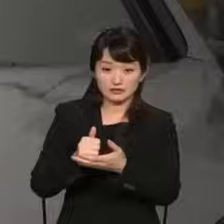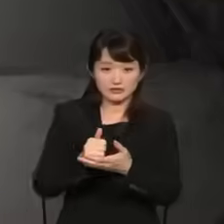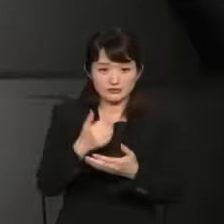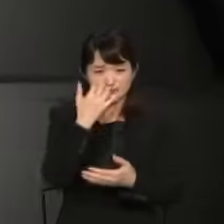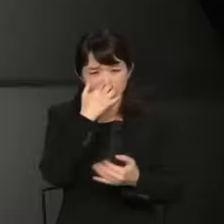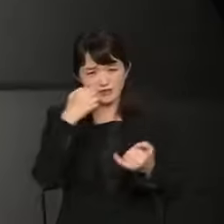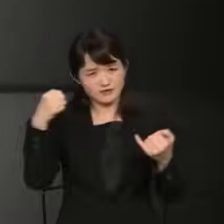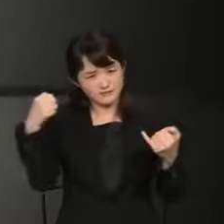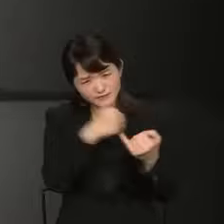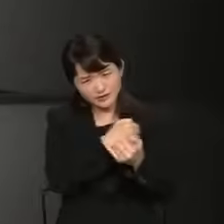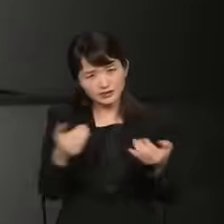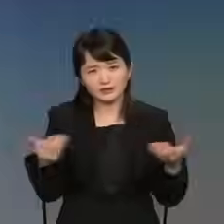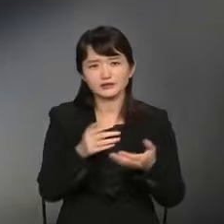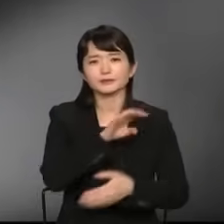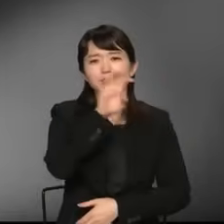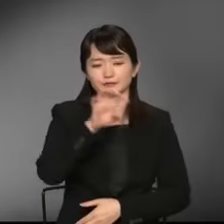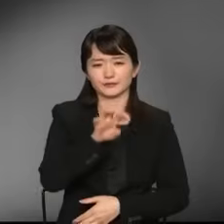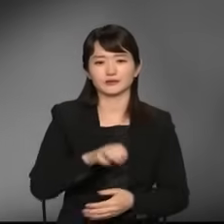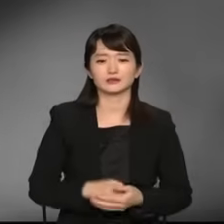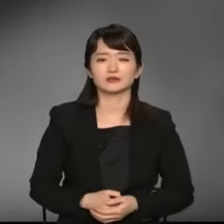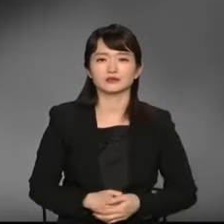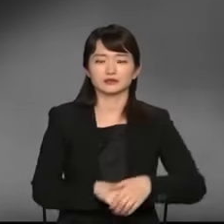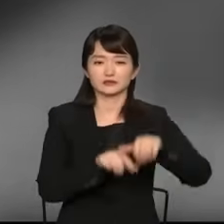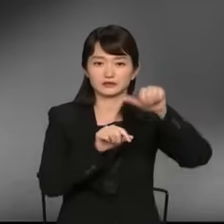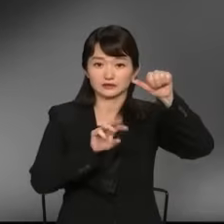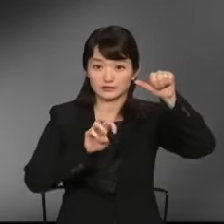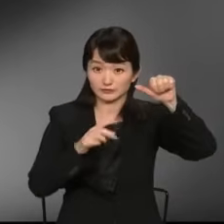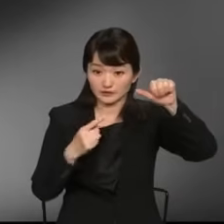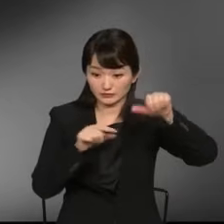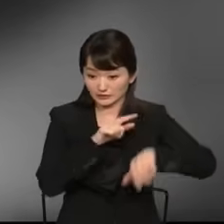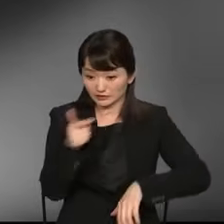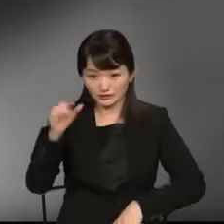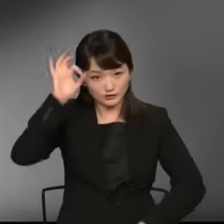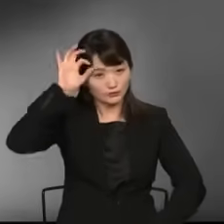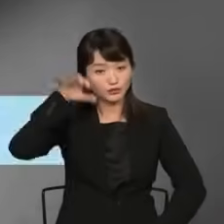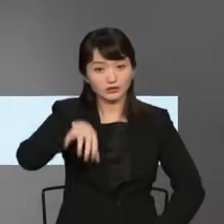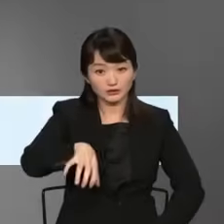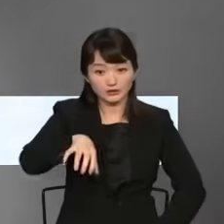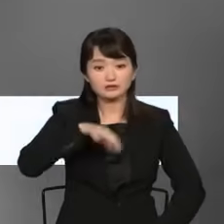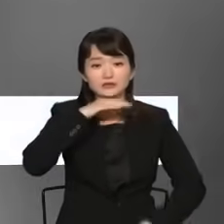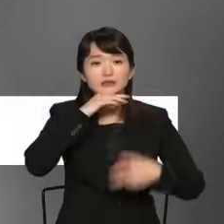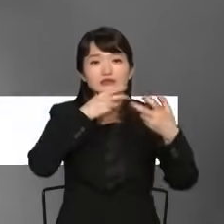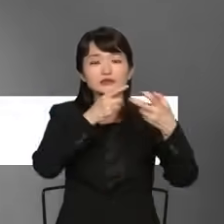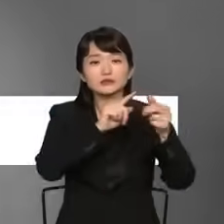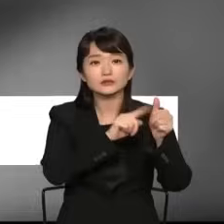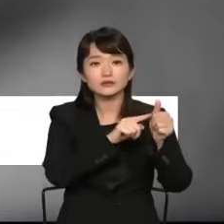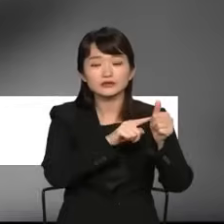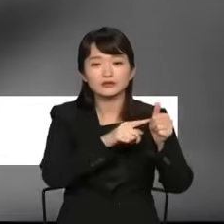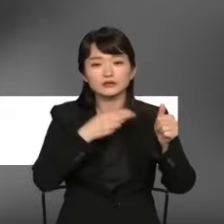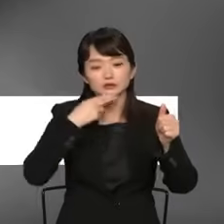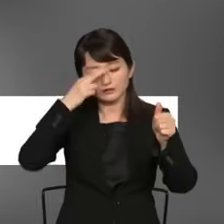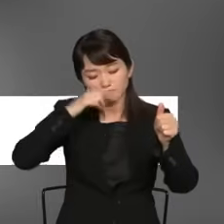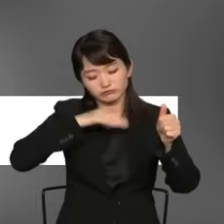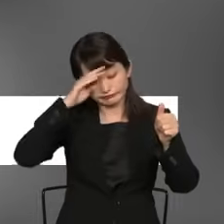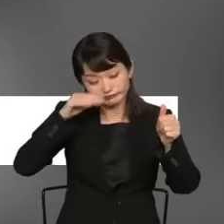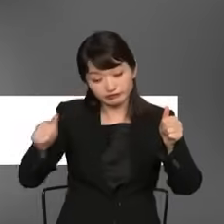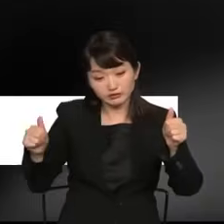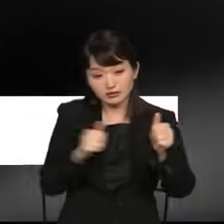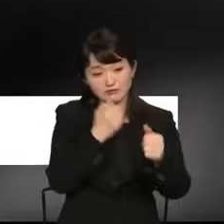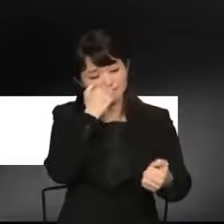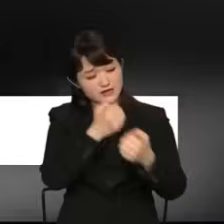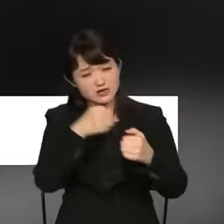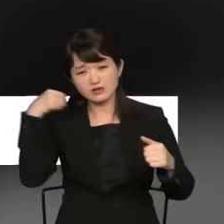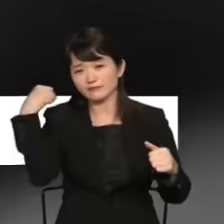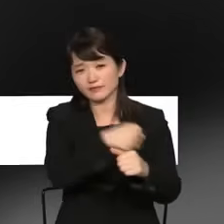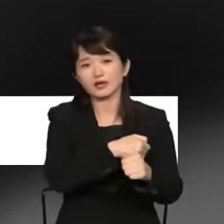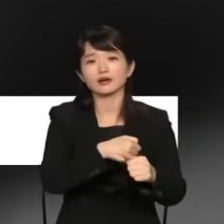일 반복되고 있습니다. 지난달 31일 저녁 포항에서는 70대 택시기사가 술 취한 승객에게 무차별